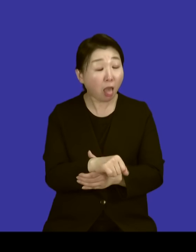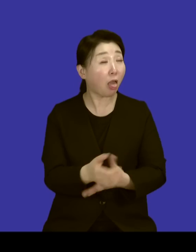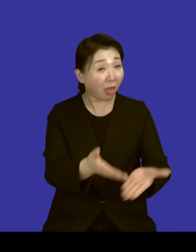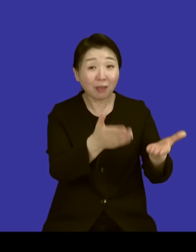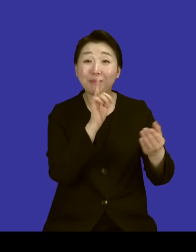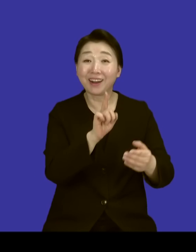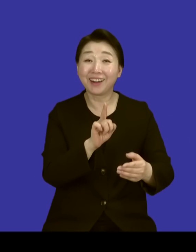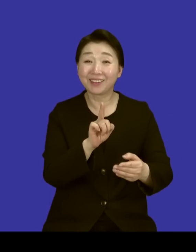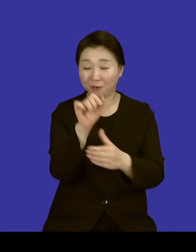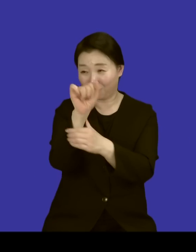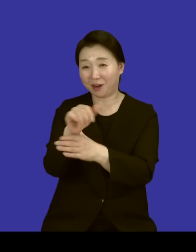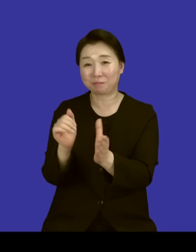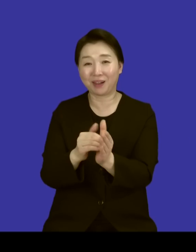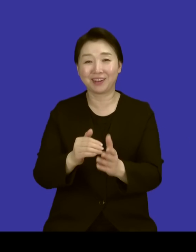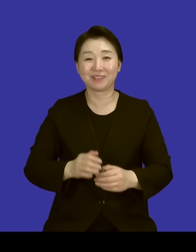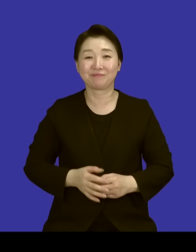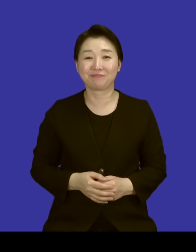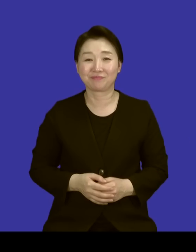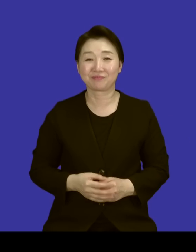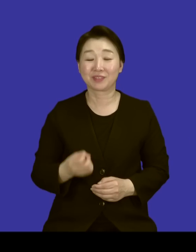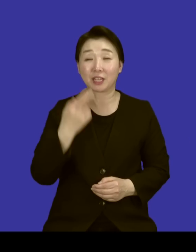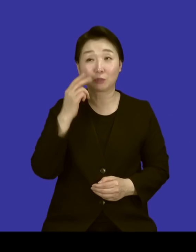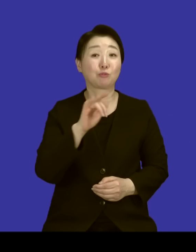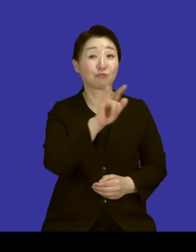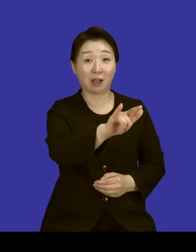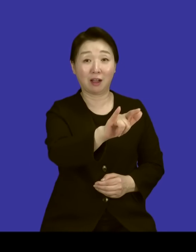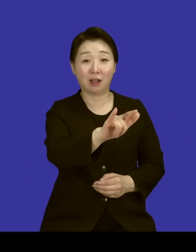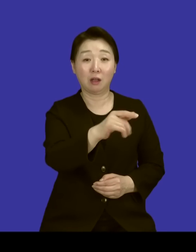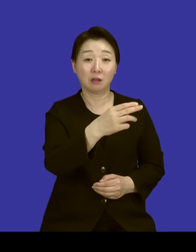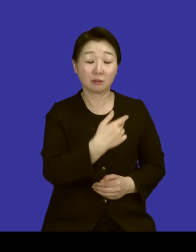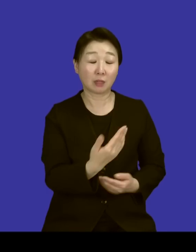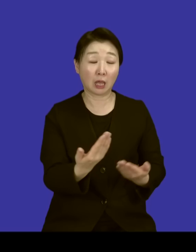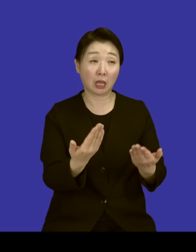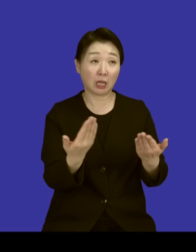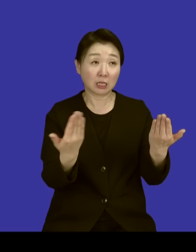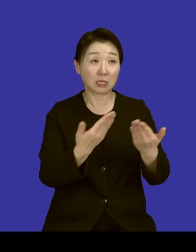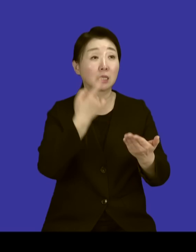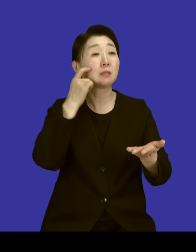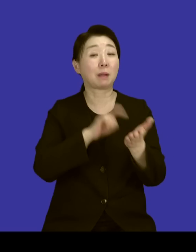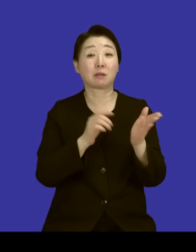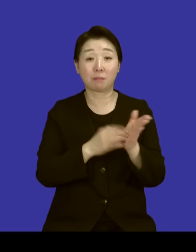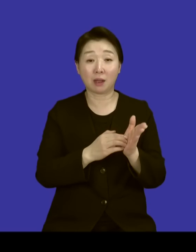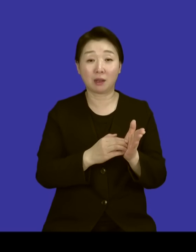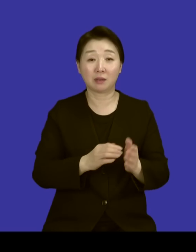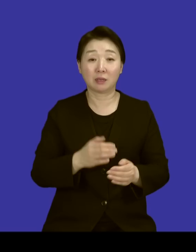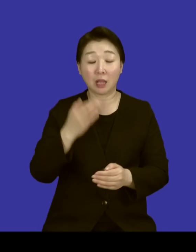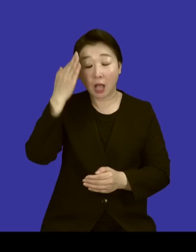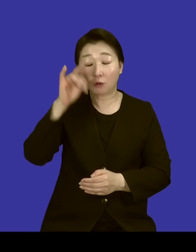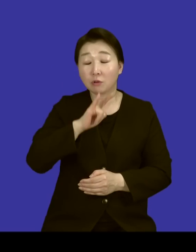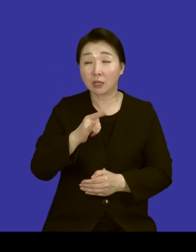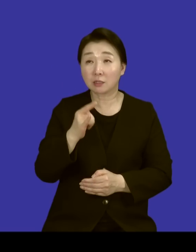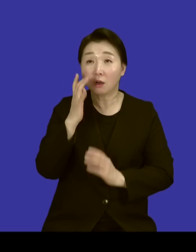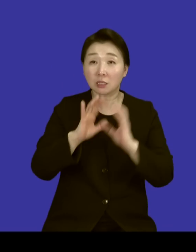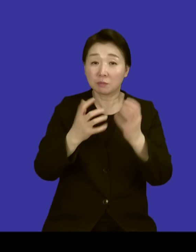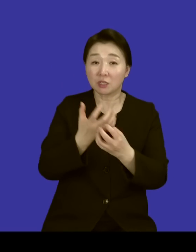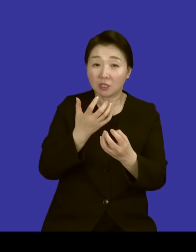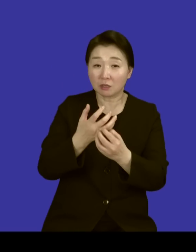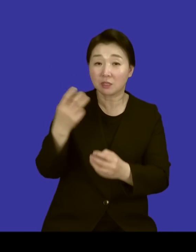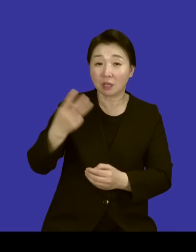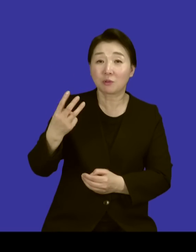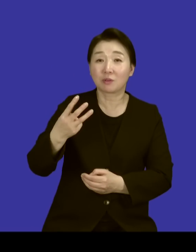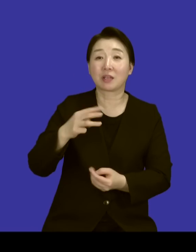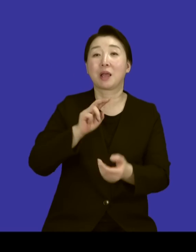그래서 이제 허락받고 다시 미국 가서 저 할 거 찾았습니다. 한국 가서 김치찌개집